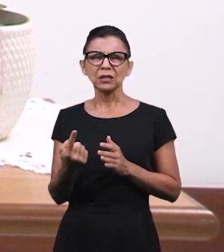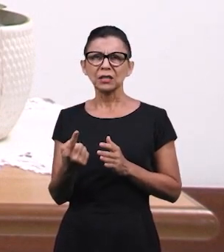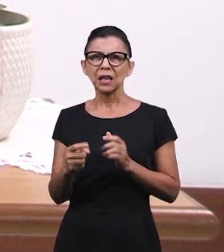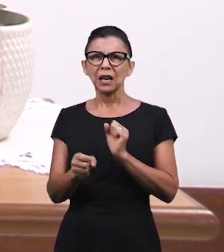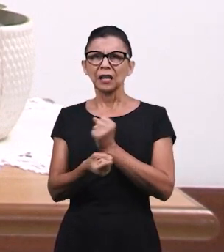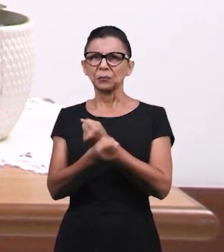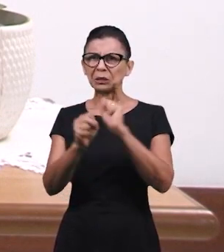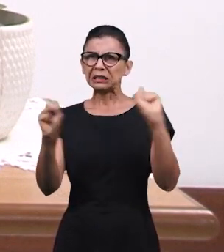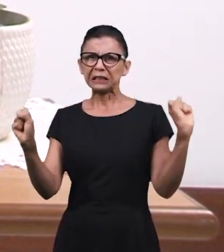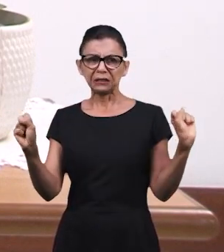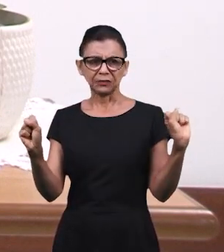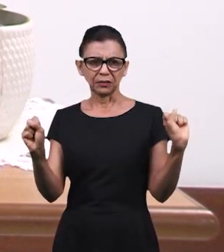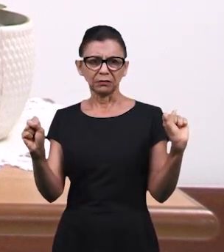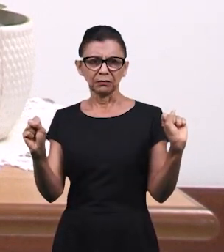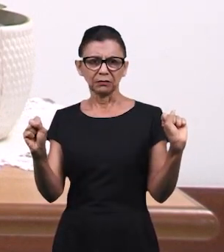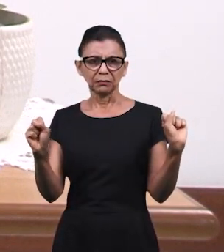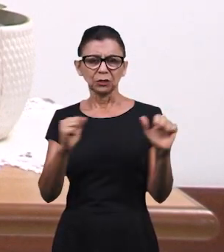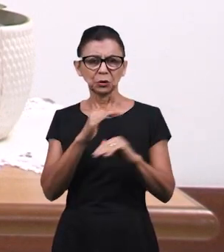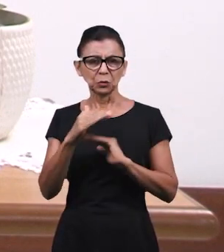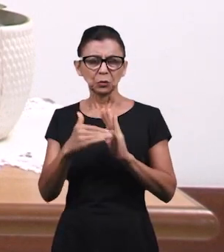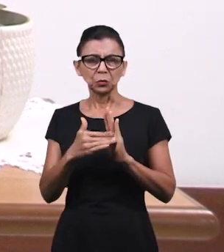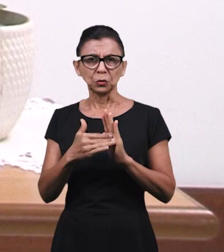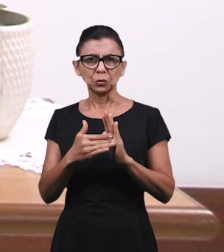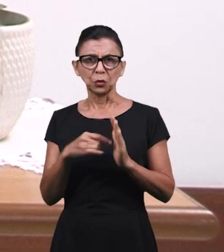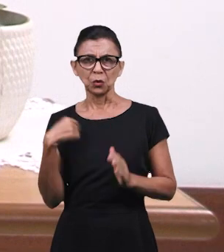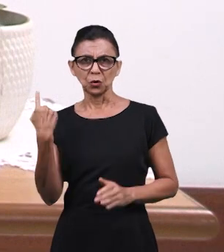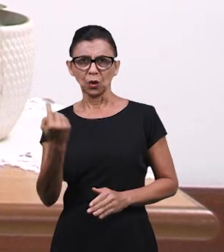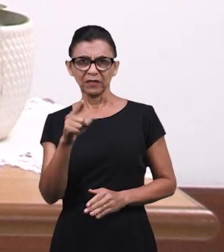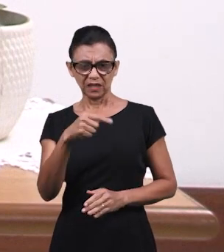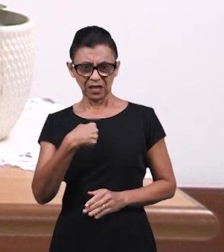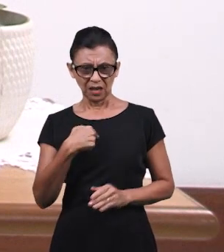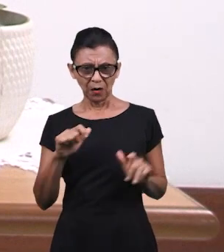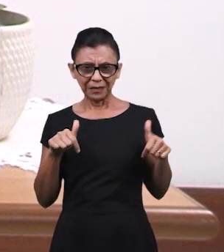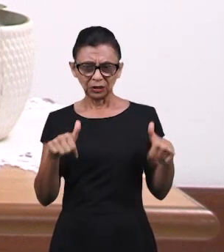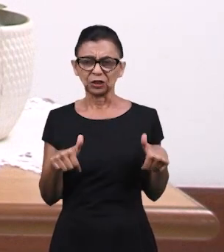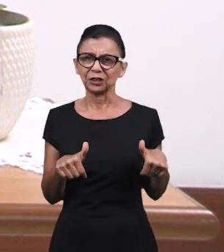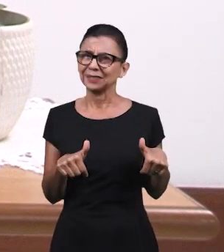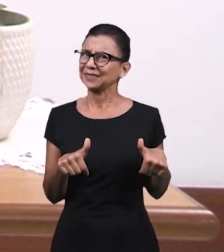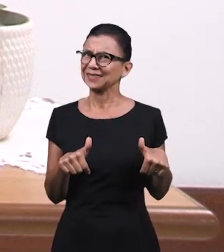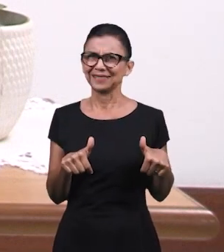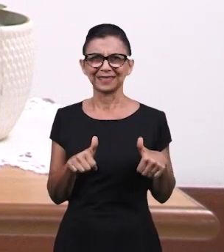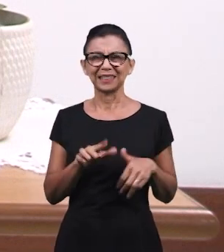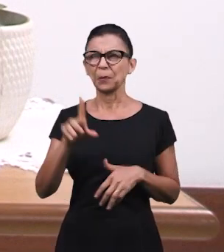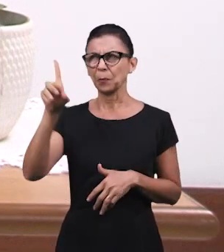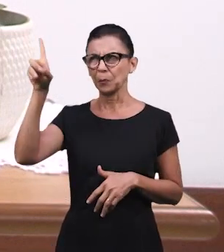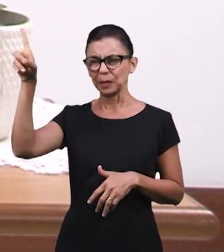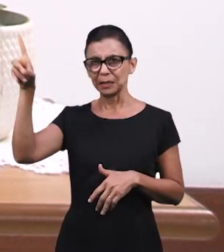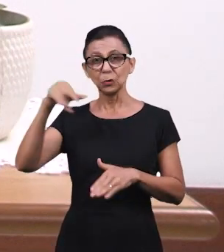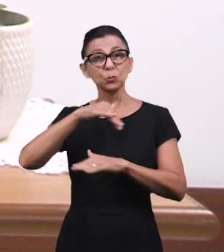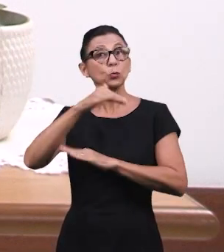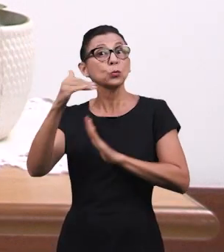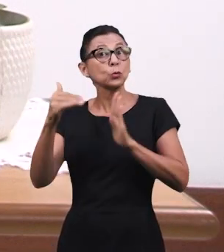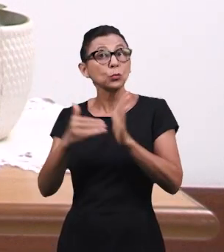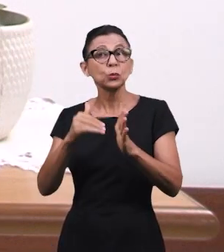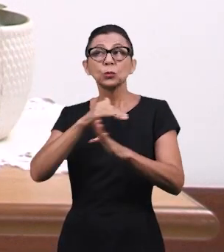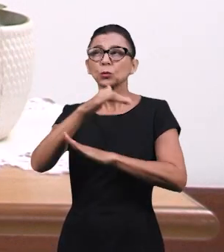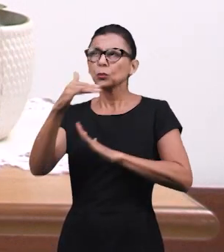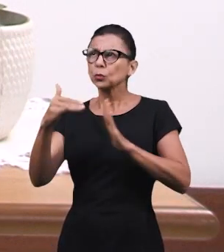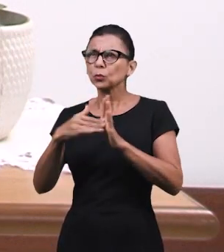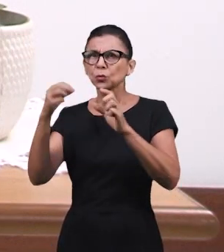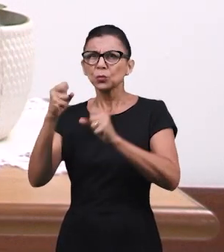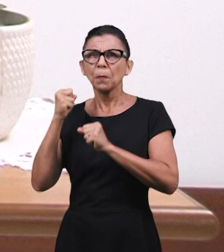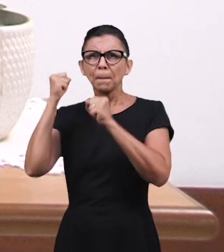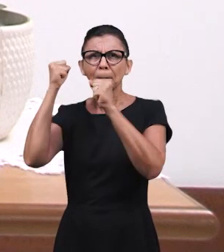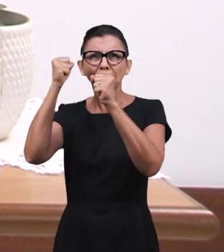было бы лимитом, границей, но Бог может совершить все. И несравненно